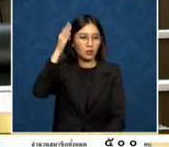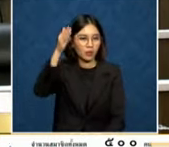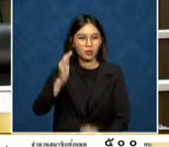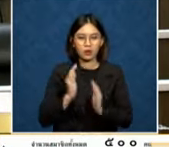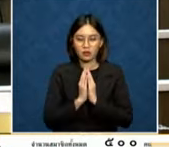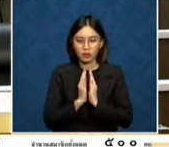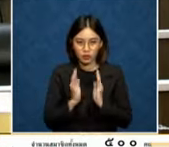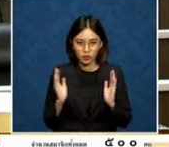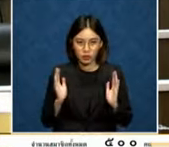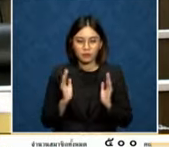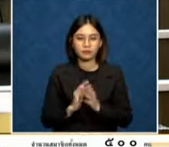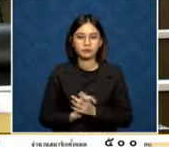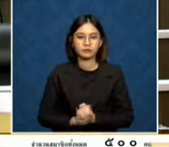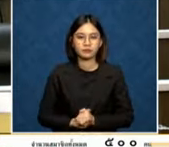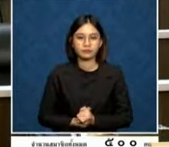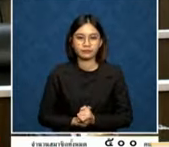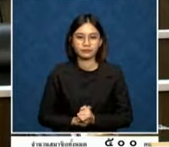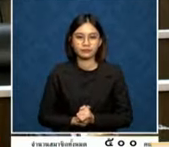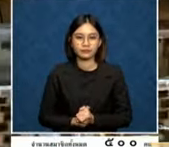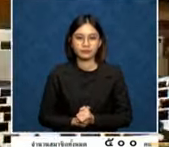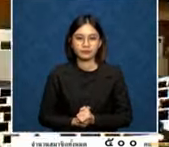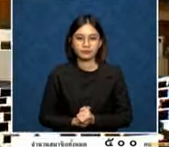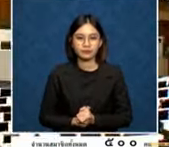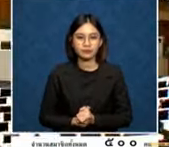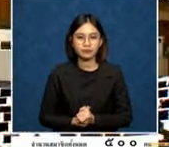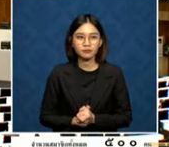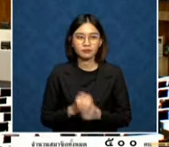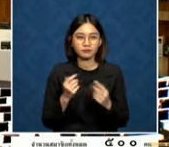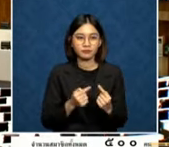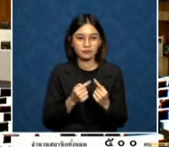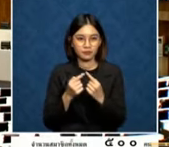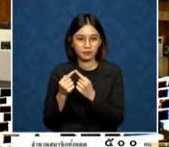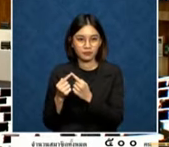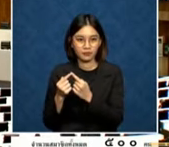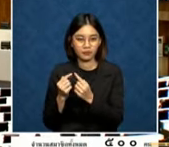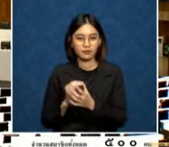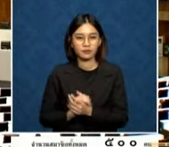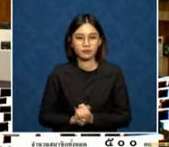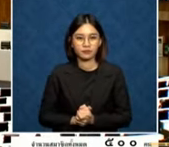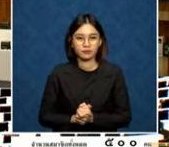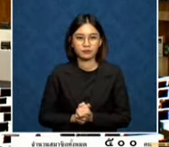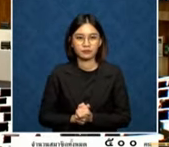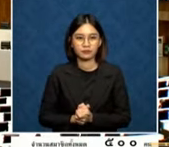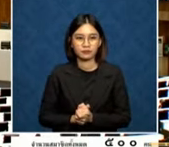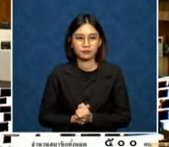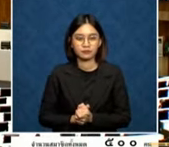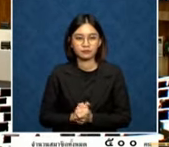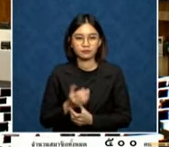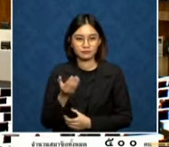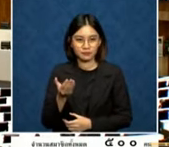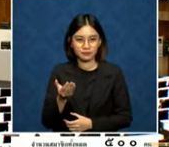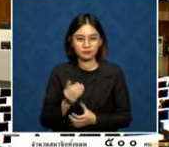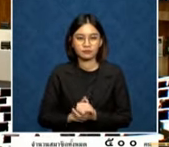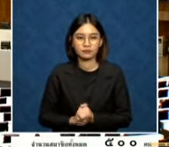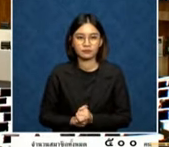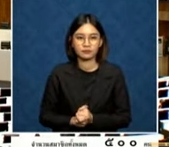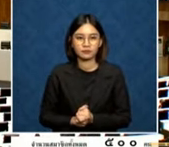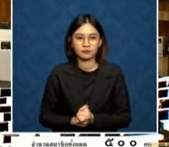ขอบพระคุณค่ะขอบคุณครับต่อไปท่านสรเพชรบุญญามณีเชิญ